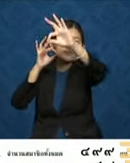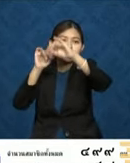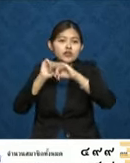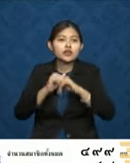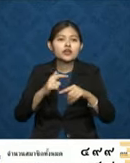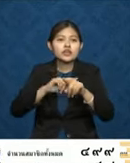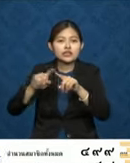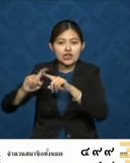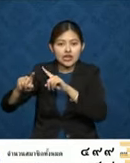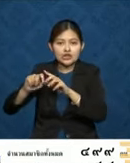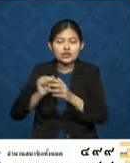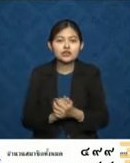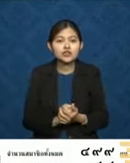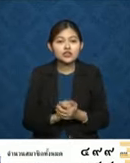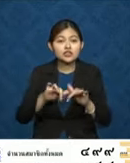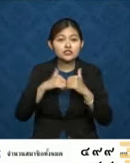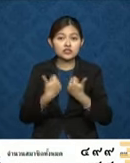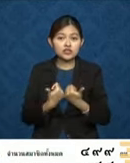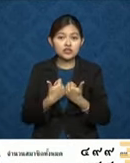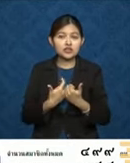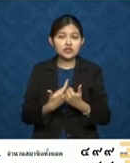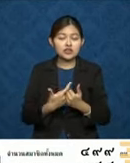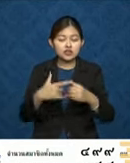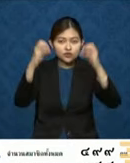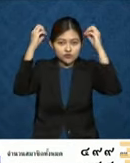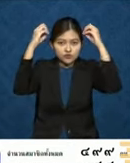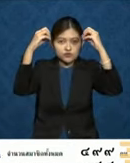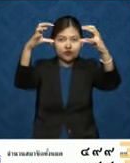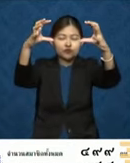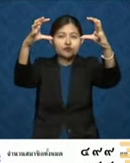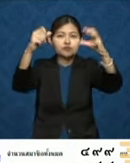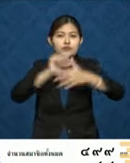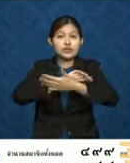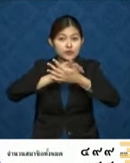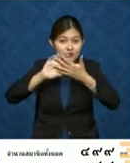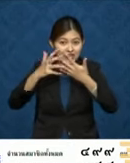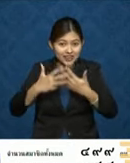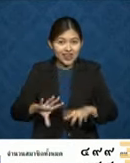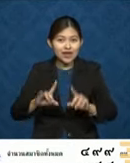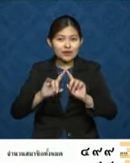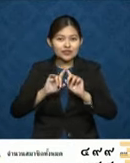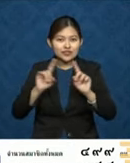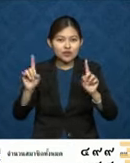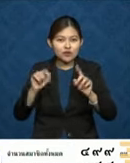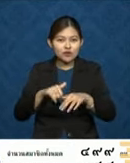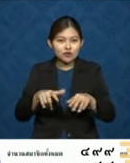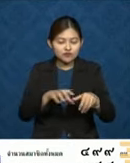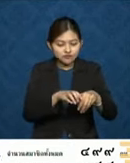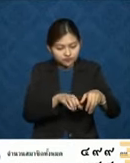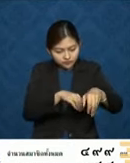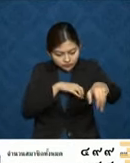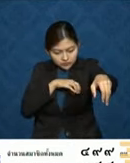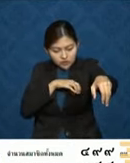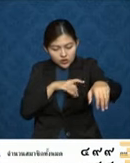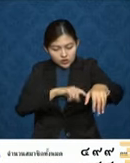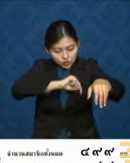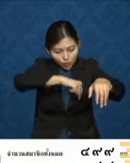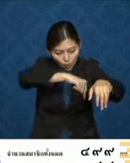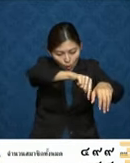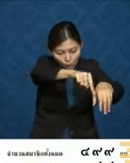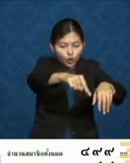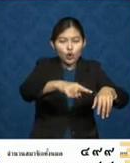ออกสำโรงซึ่งปัจจุบันเสาไฟฟ้าสองสว่างได้ติดตั้งแล้วเสร็จแต่ไม่มีการดำเนินการคืนพื้นผิวฟุตบาดที่ขุดเจาะทิ้ง